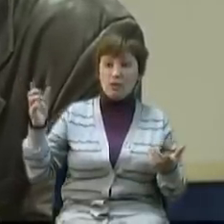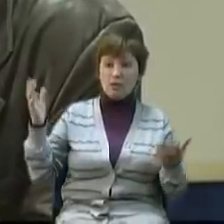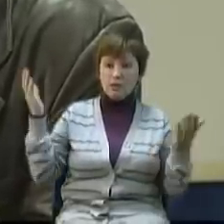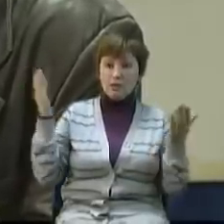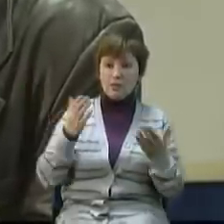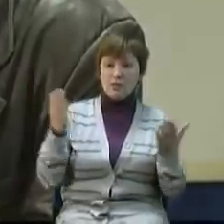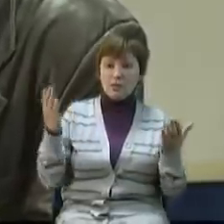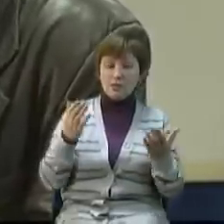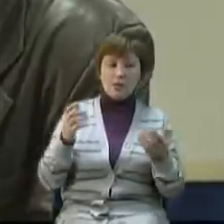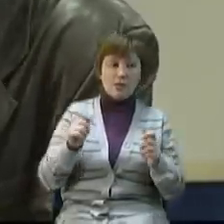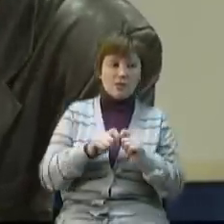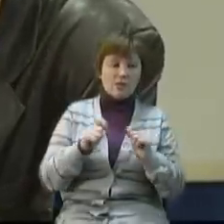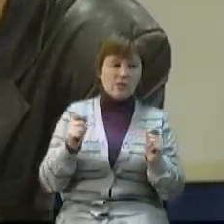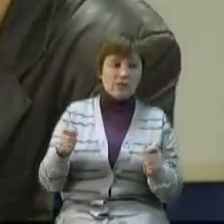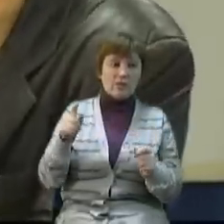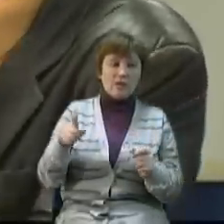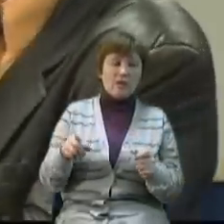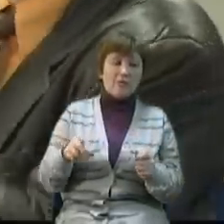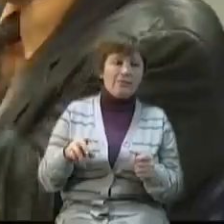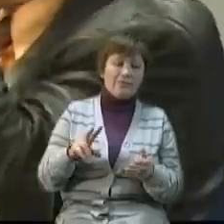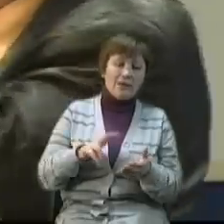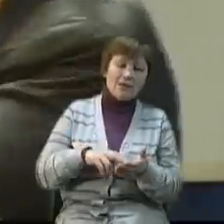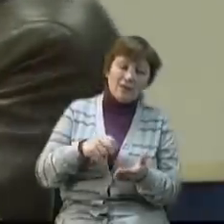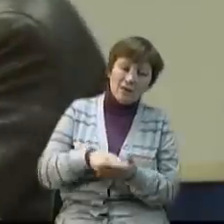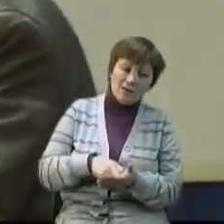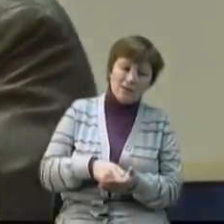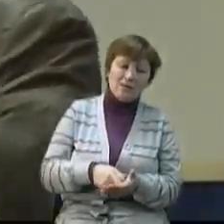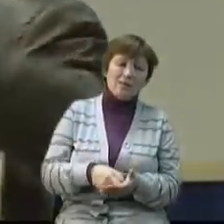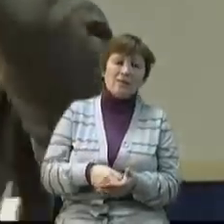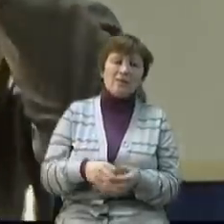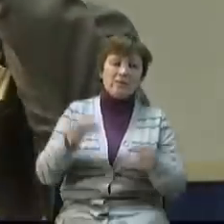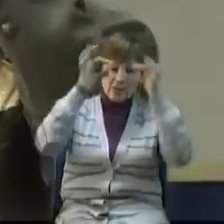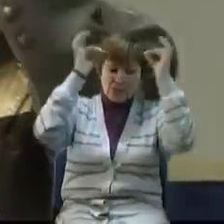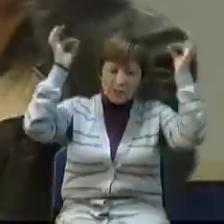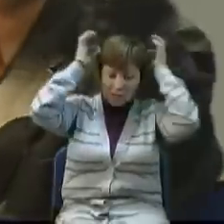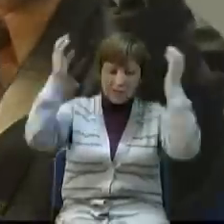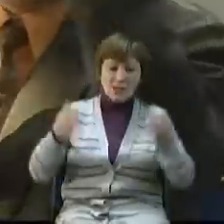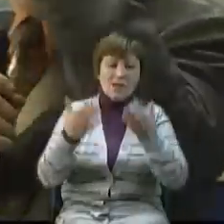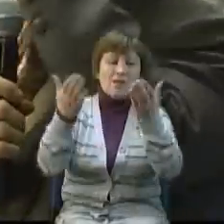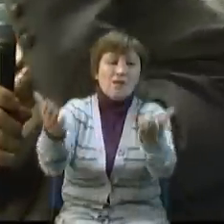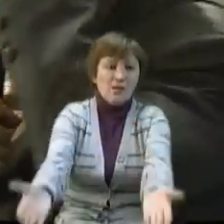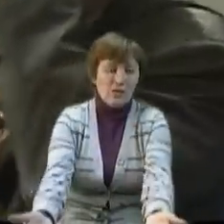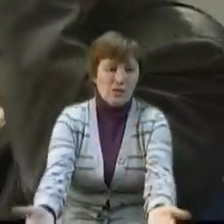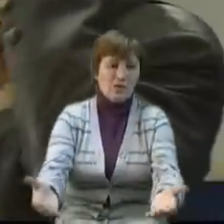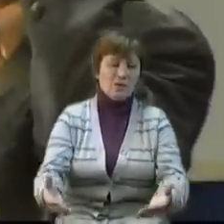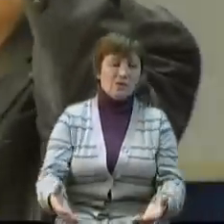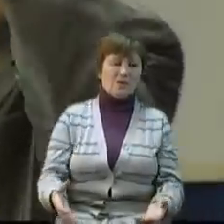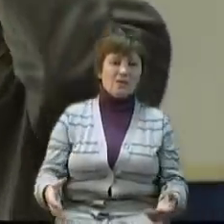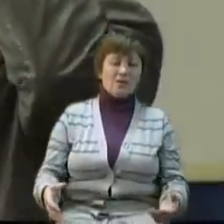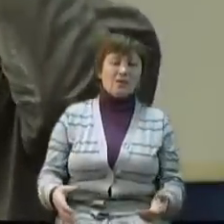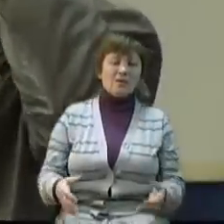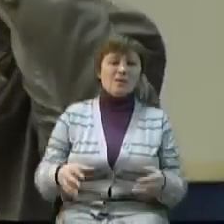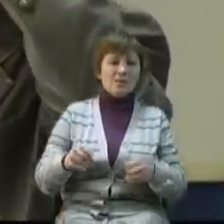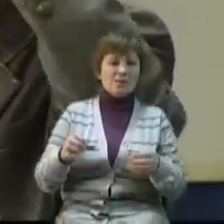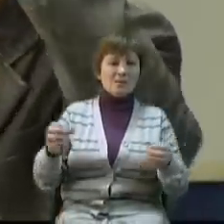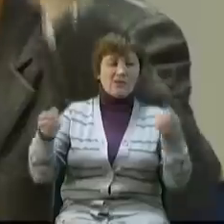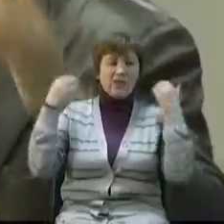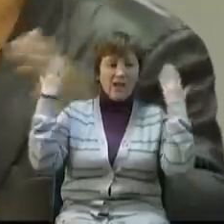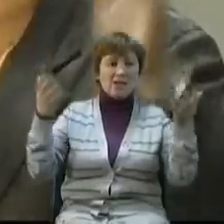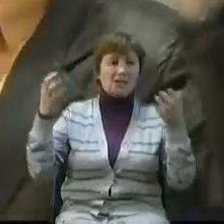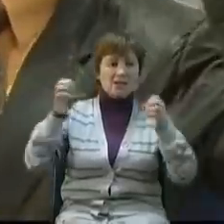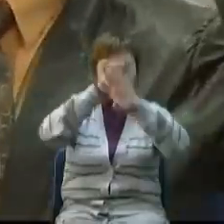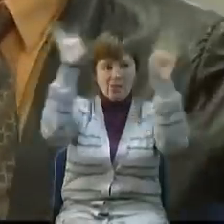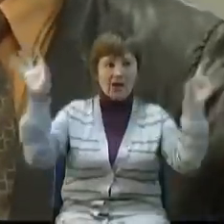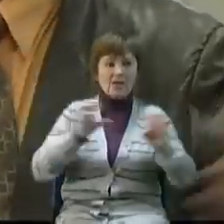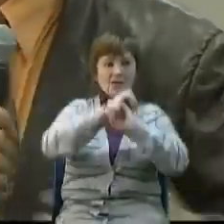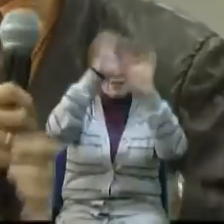помню, читаю Откровения, там повергаются, там венцы ложат, эти руки эти закрывают крыльями, свят, свят, свят,